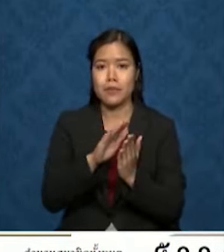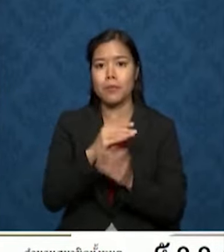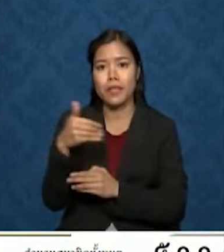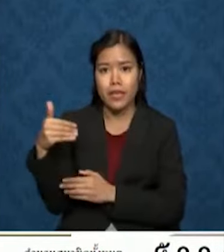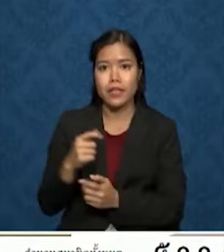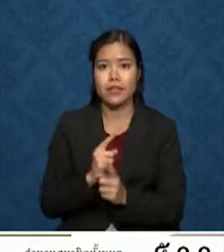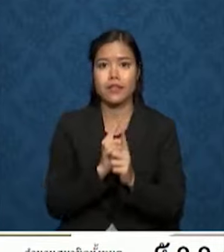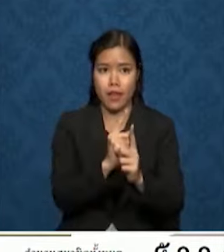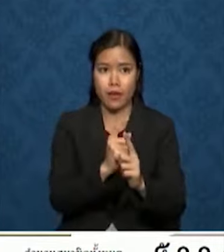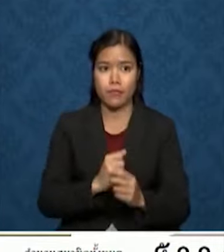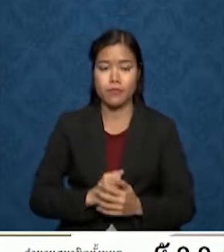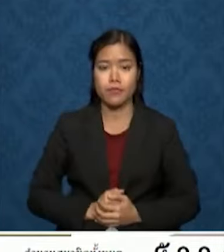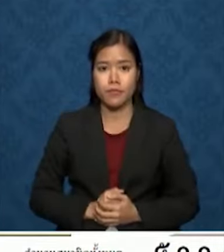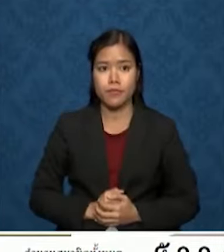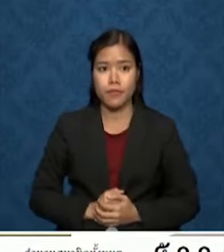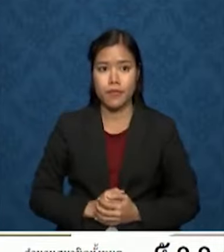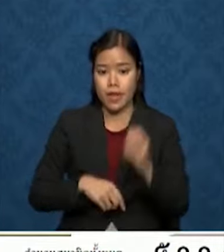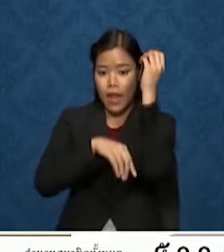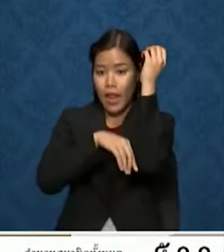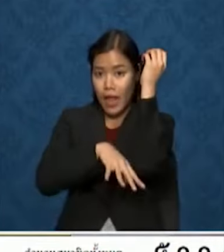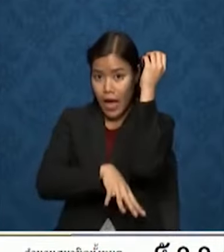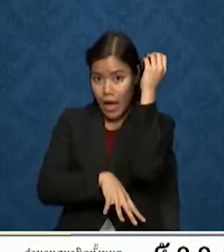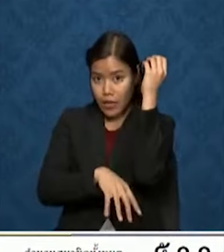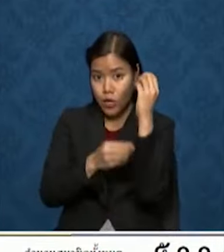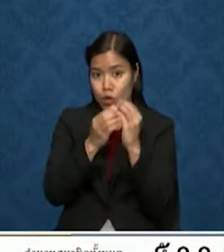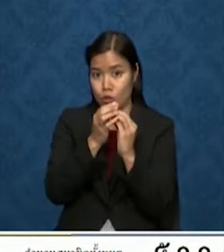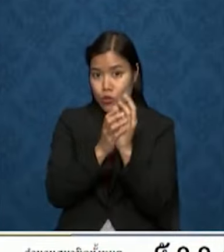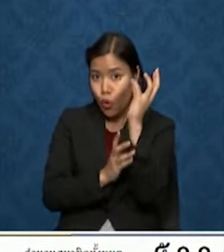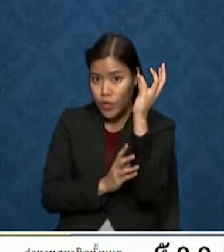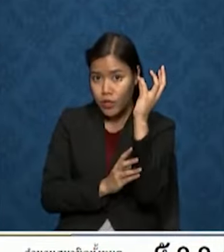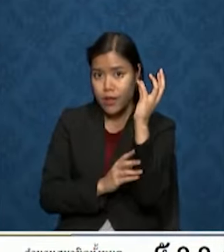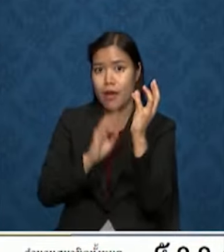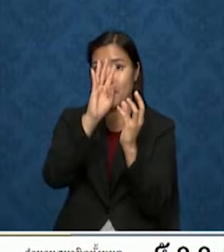รากต้นใบ ไม่จัวเป็ยาเสบตด